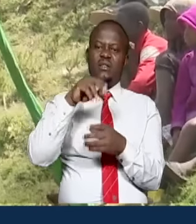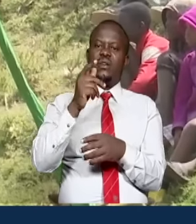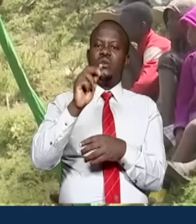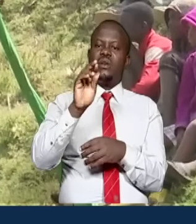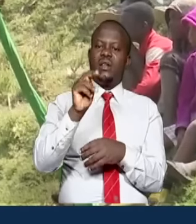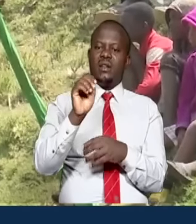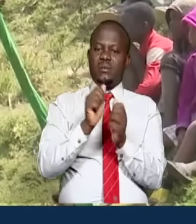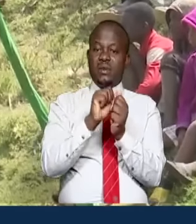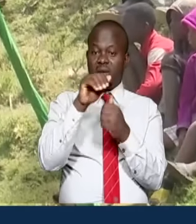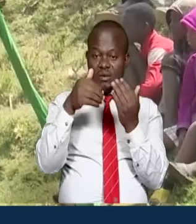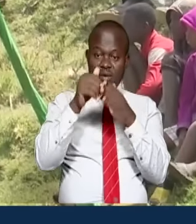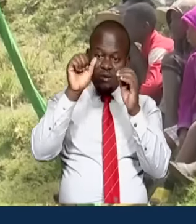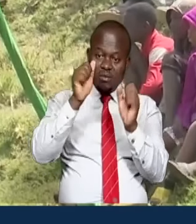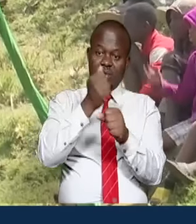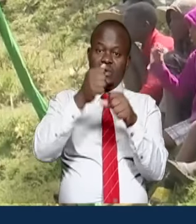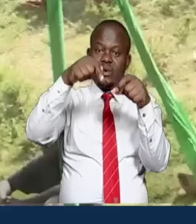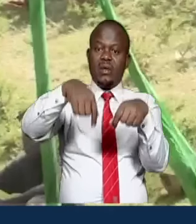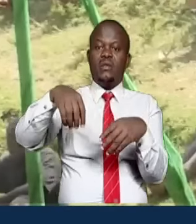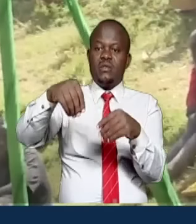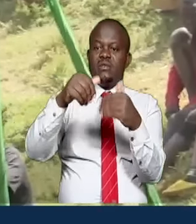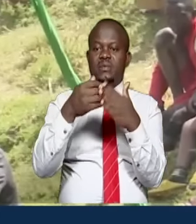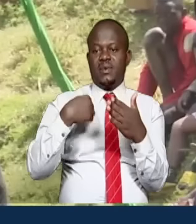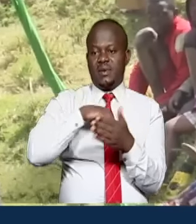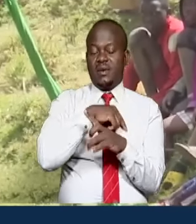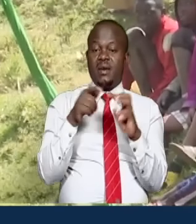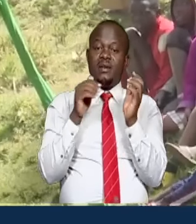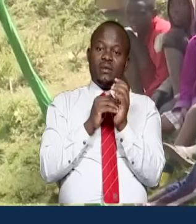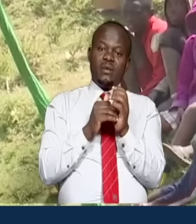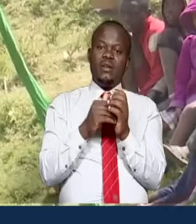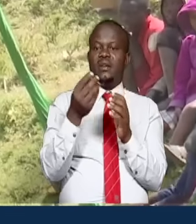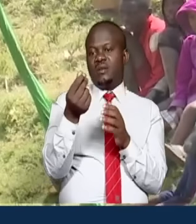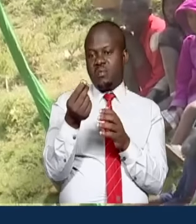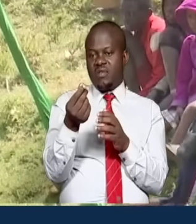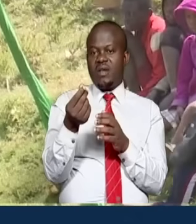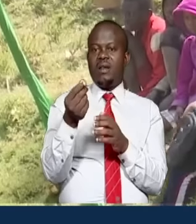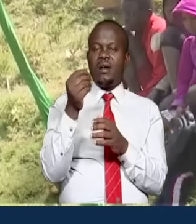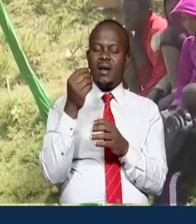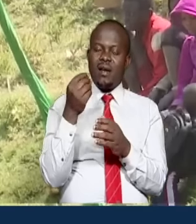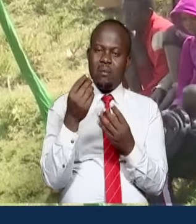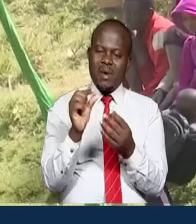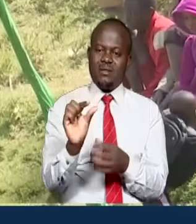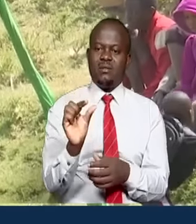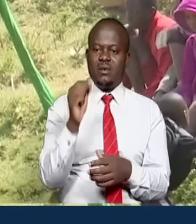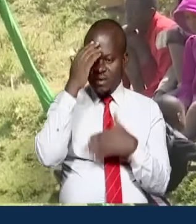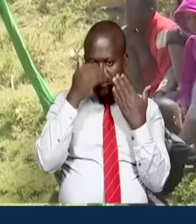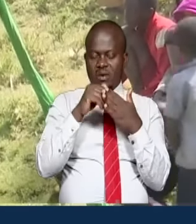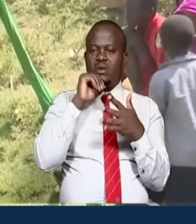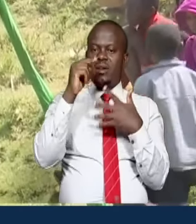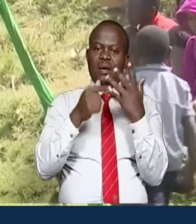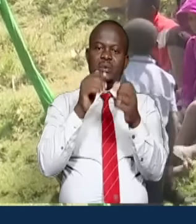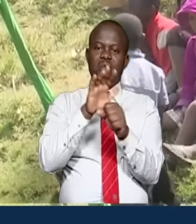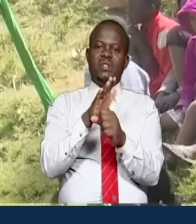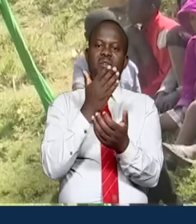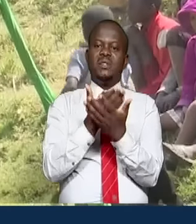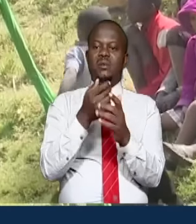hose, kandi dushobora kuba twakorera hano ifumbire yacu, kandi ikaba iri ku giciro cyoroheje. Kubera ko nta byinshi zabisaba